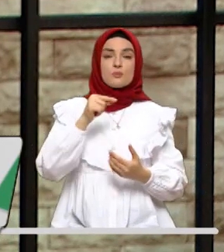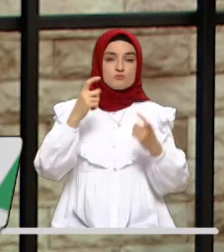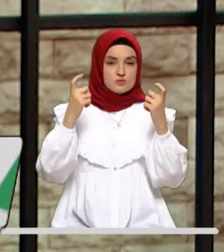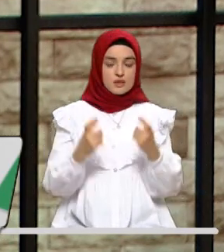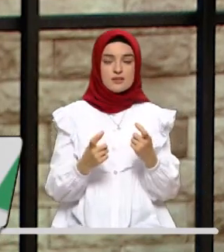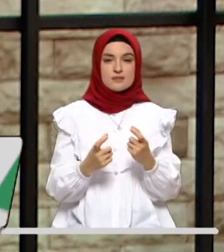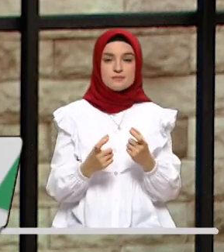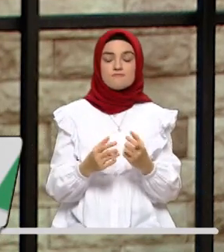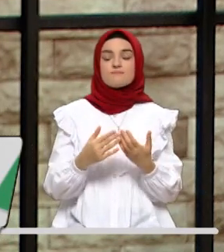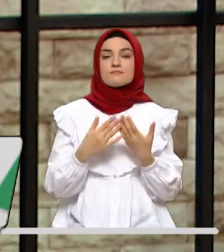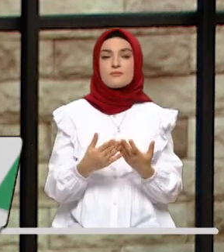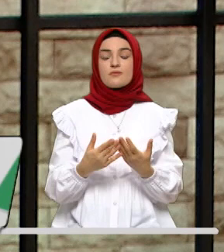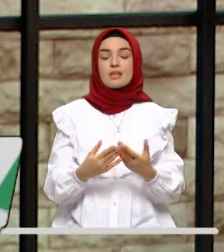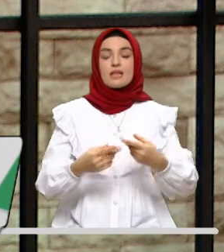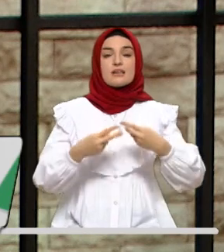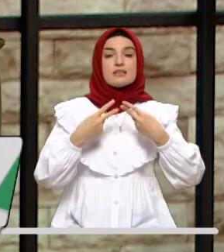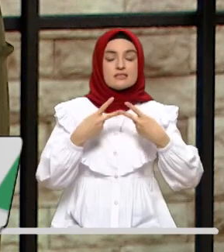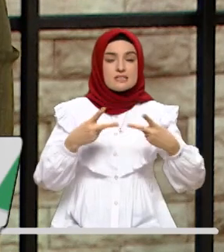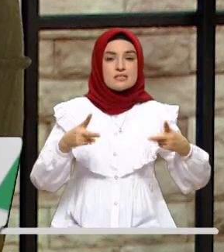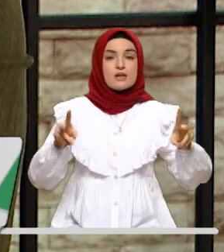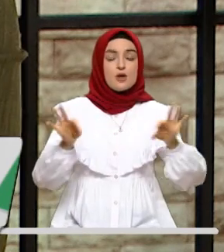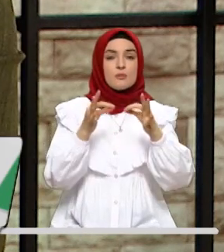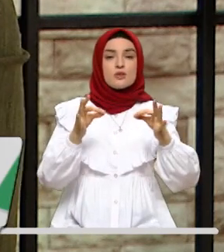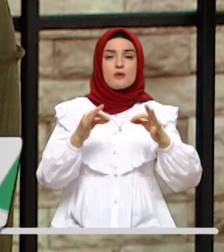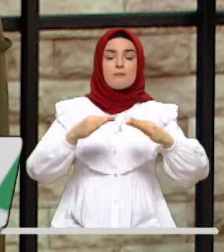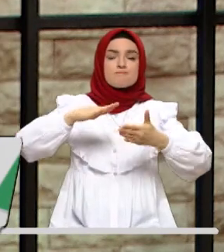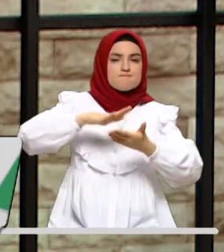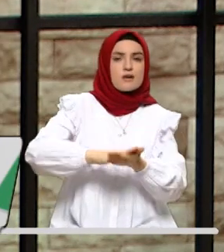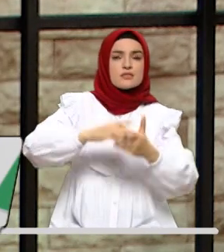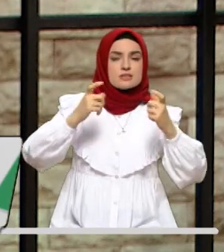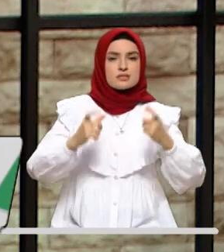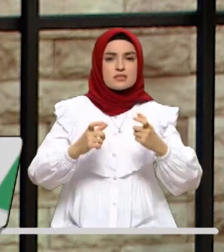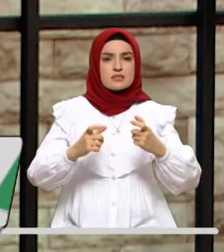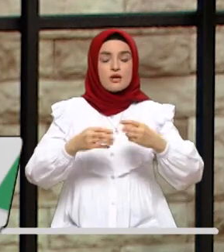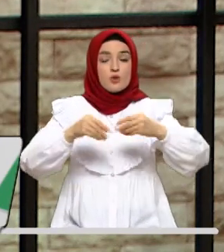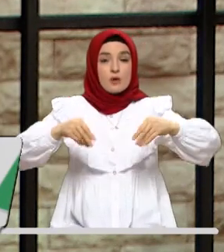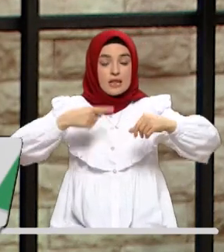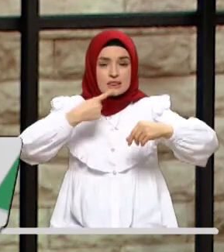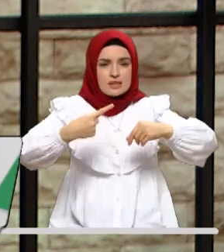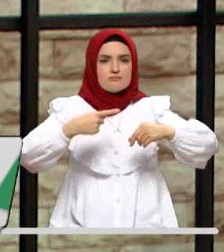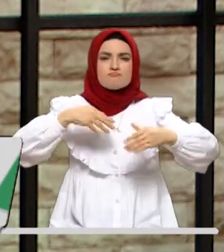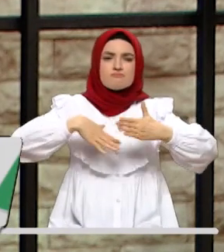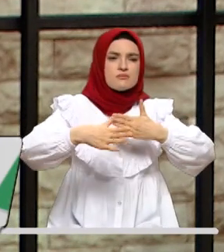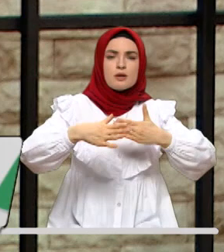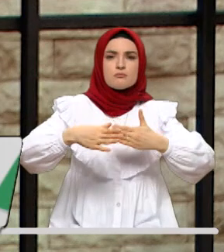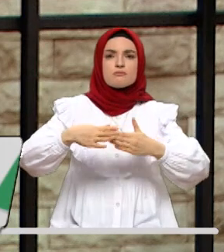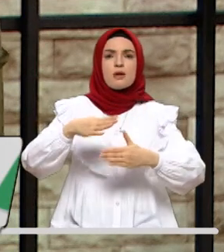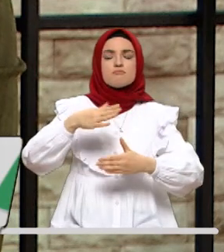yerdir. Ve yine İstiklal Marşı'nda bastığın yerleri toprak diyerek geçme tanı. Düşün